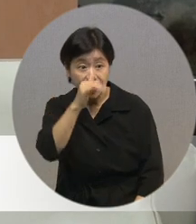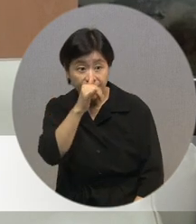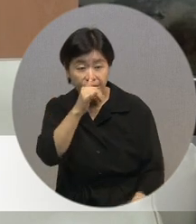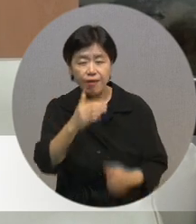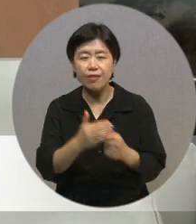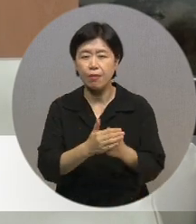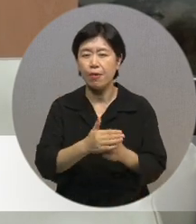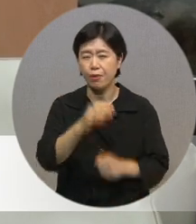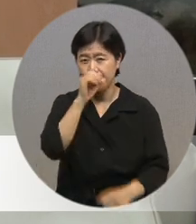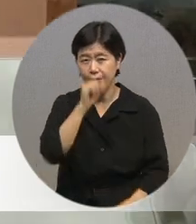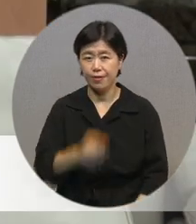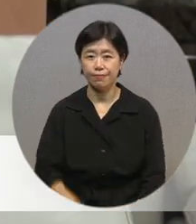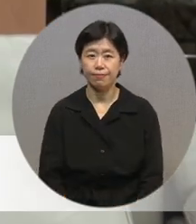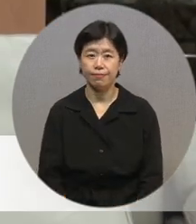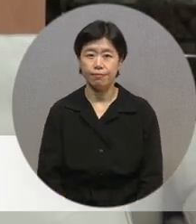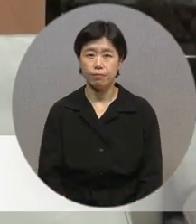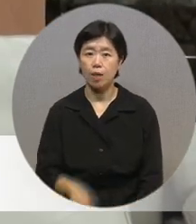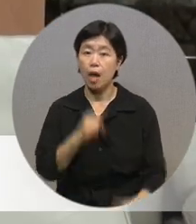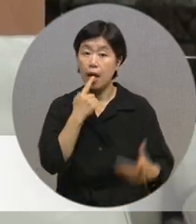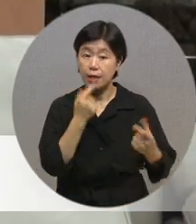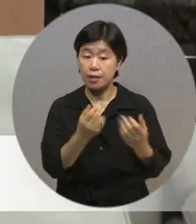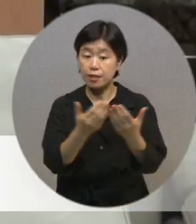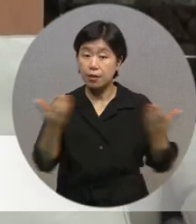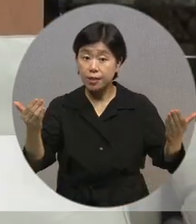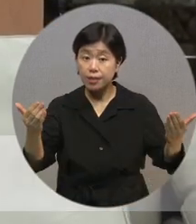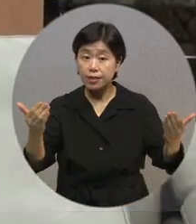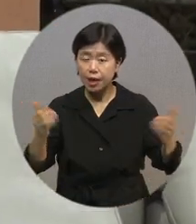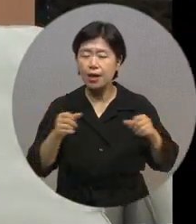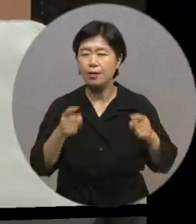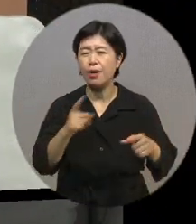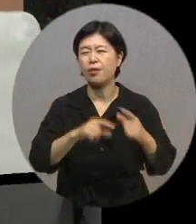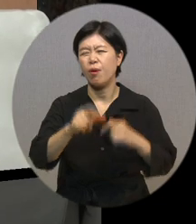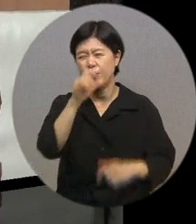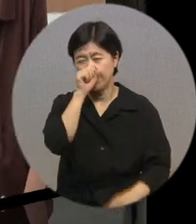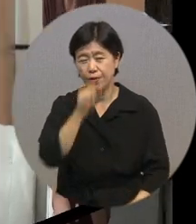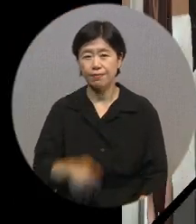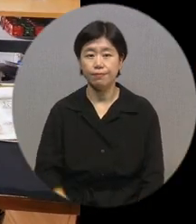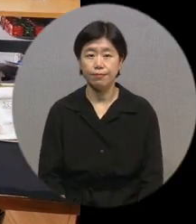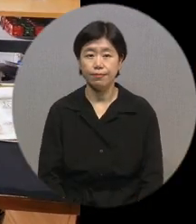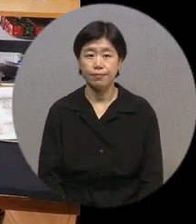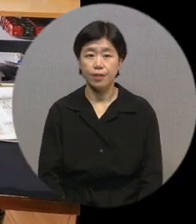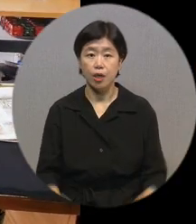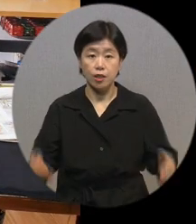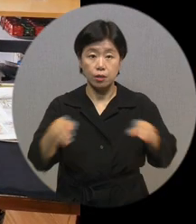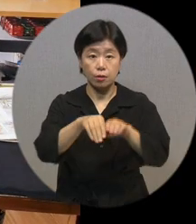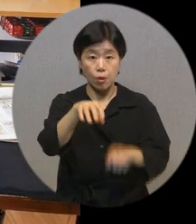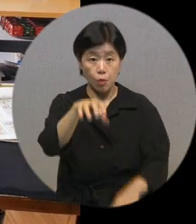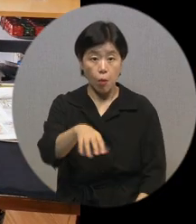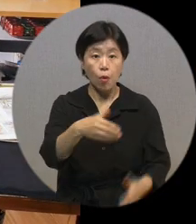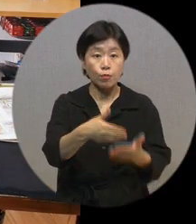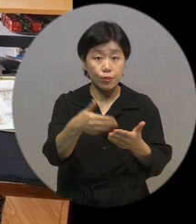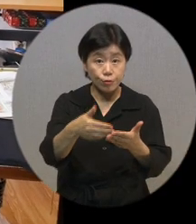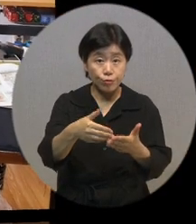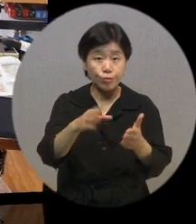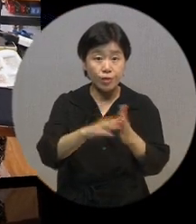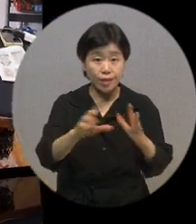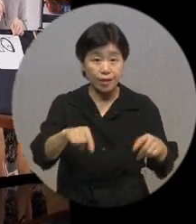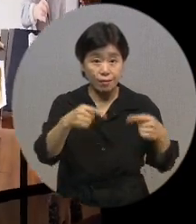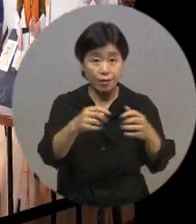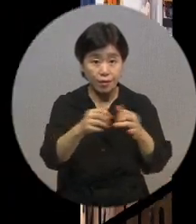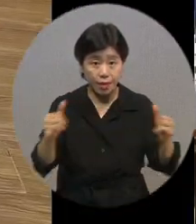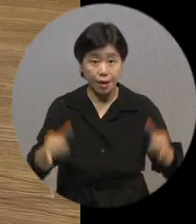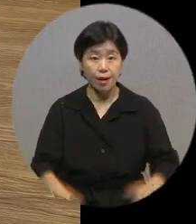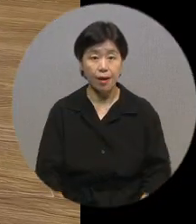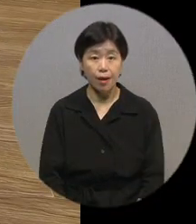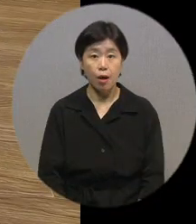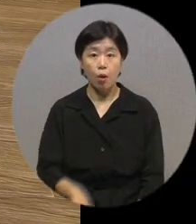참 좋아하시더라고요. 이런 기회들이 좀 많아졌으면 좋겠습니다. 시설에서 운영하는 미술 시간에 참여한 이용인들이